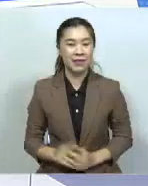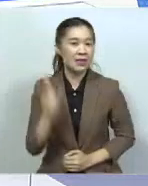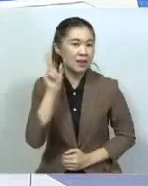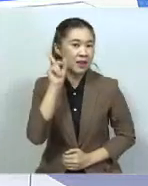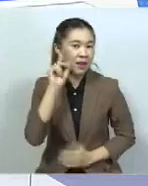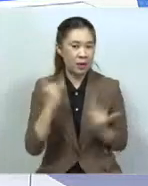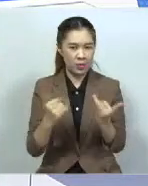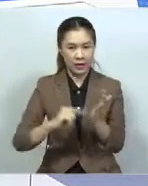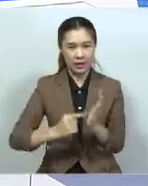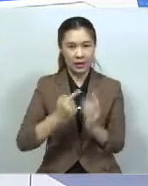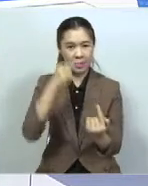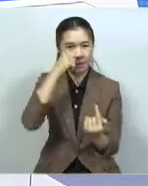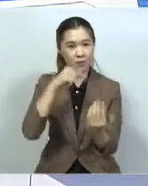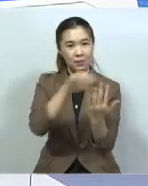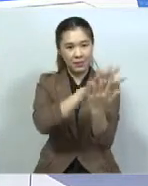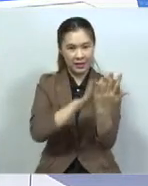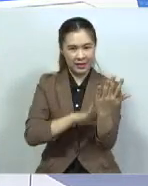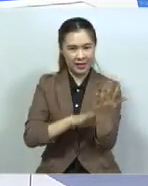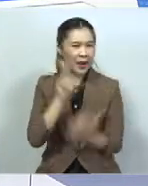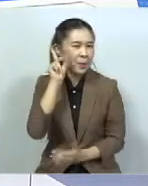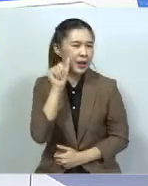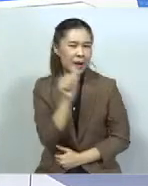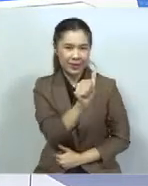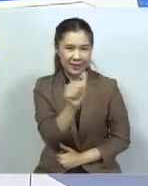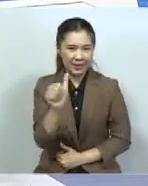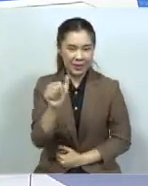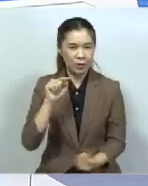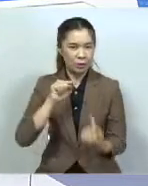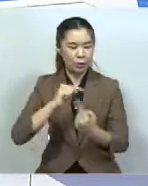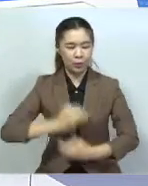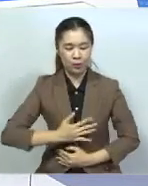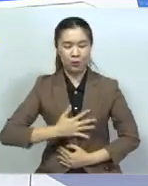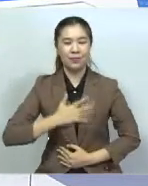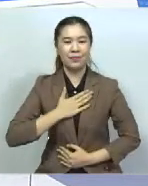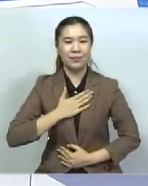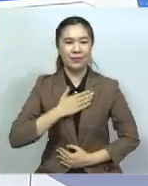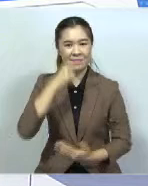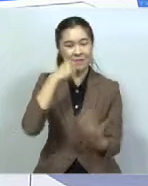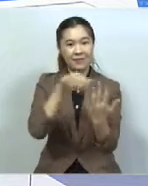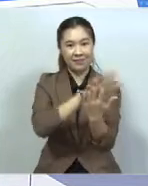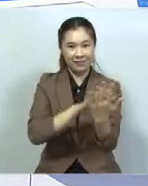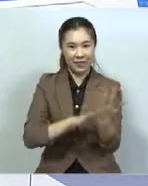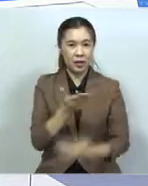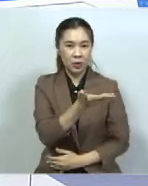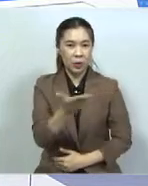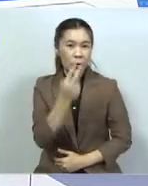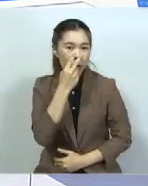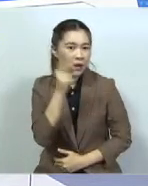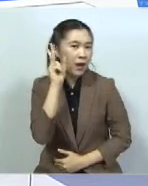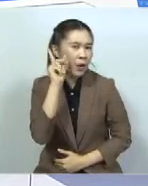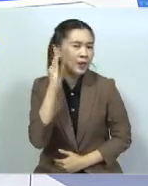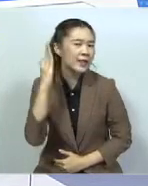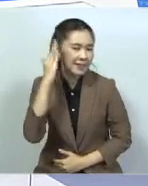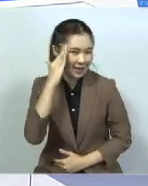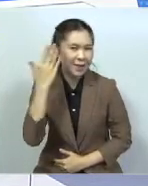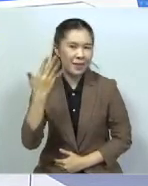ข่าวเที่ยงวันนี้เริ่มมาที่ข่าวดีของประเทศไทยนะคะแล้วก็ถือว่าเป็นความภาคภูมิใจของคนไทยทั้งชาติด้วยเชื่อว่าคุณผู้ชมที่ติดตามข่าวเนี่ยทราบถึ